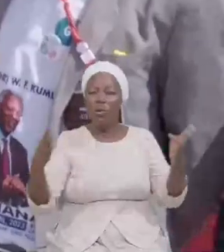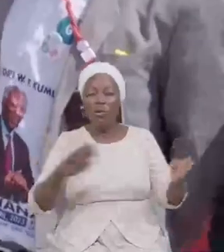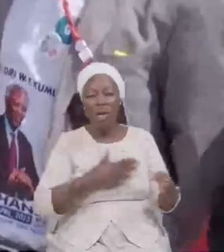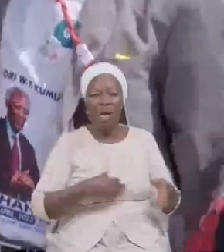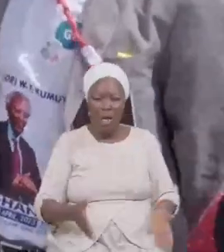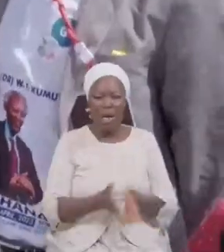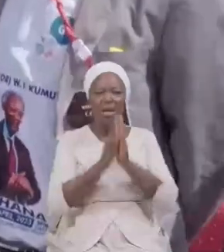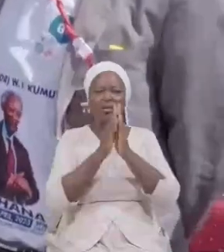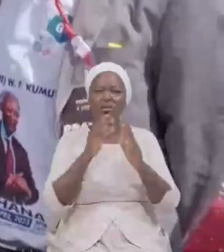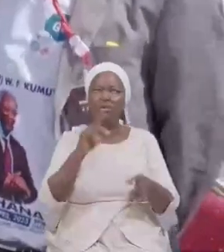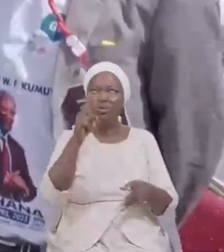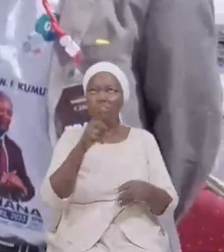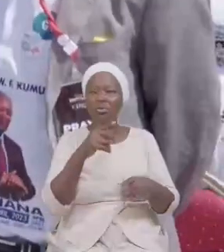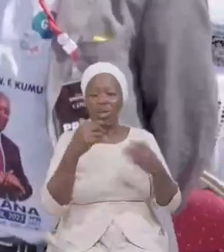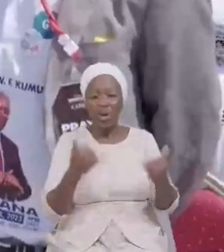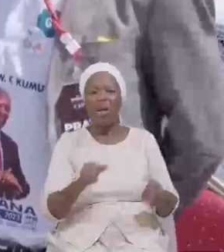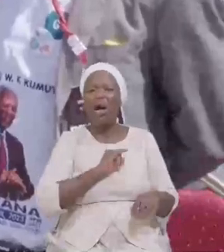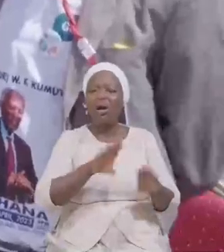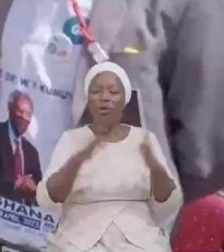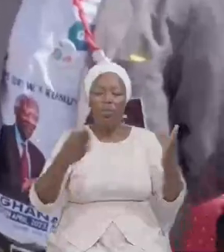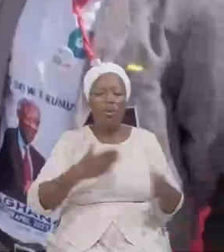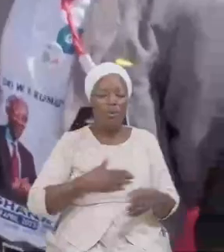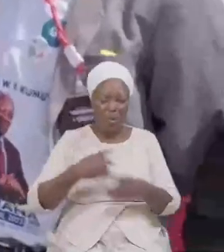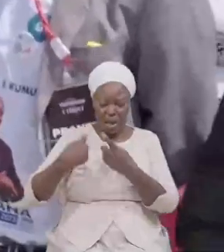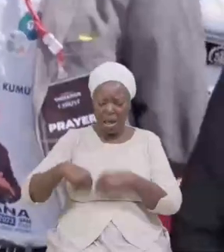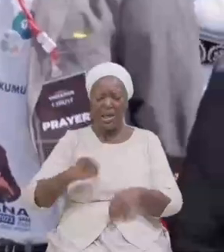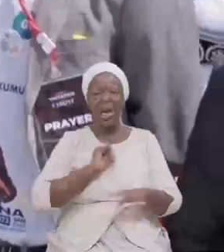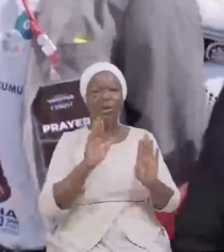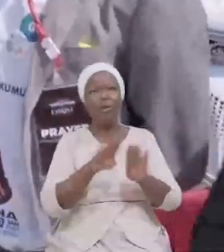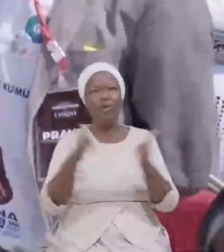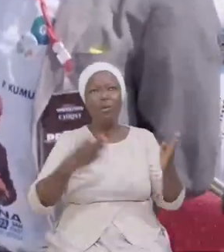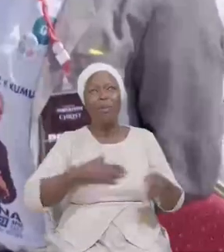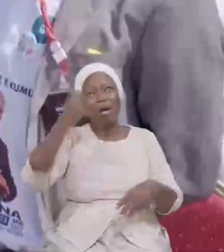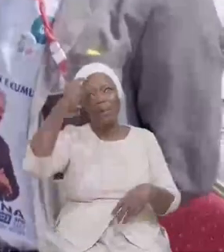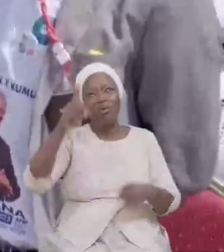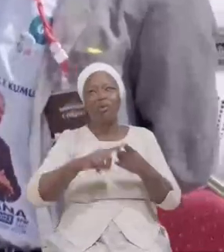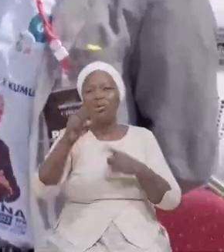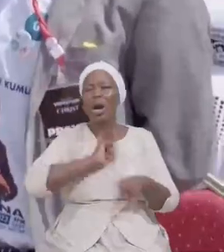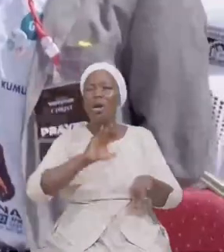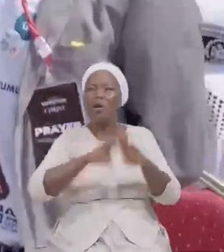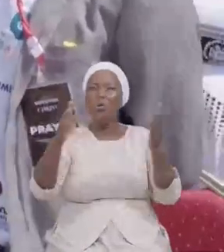cœur. Je t'ouvre mon cœur. Je t'ouvre